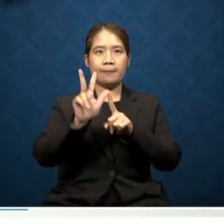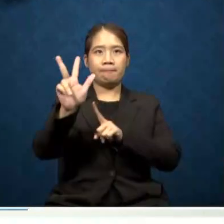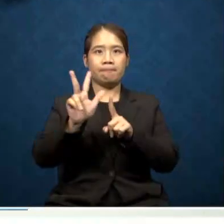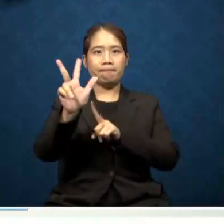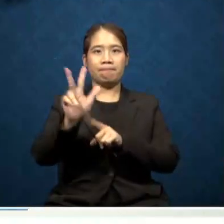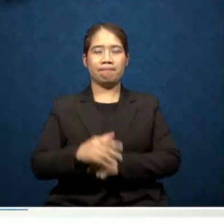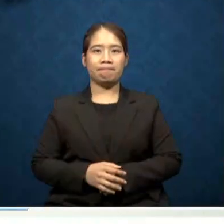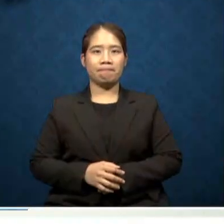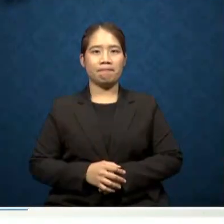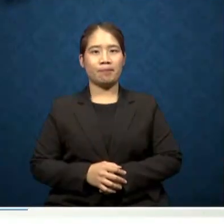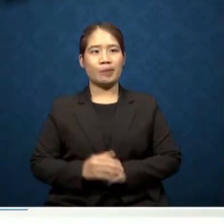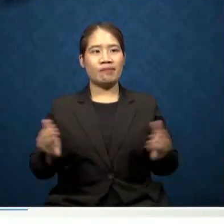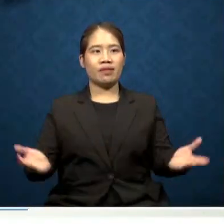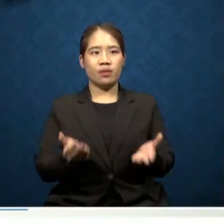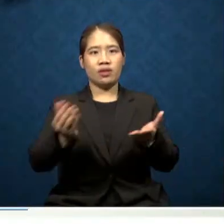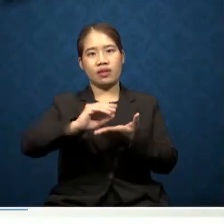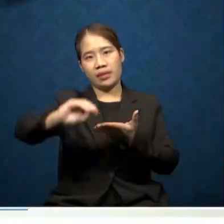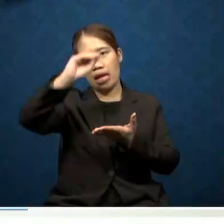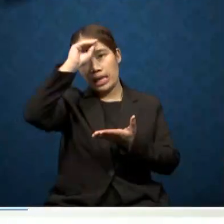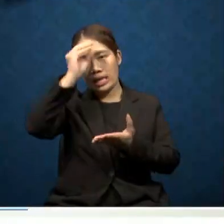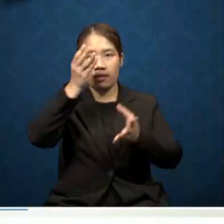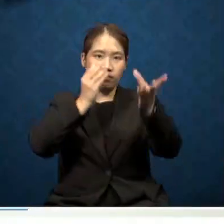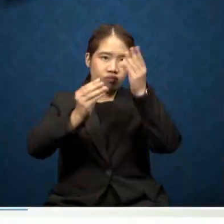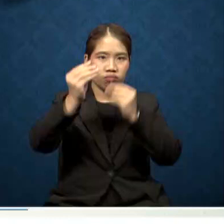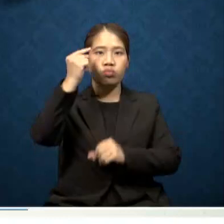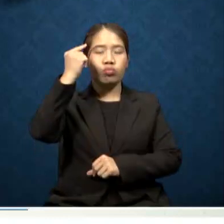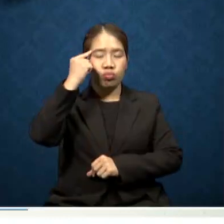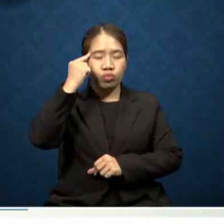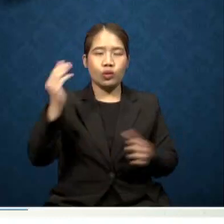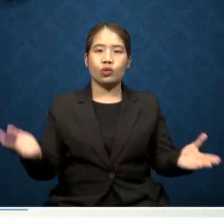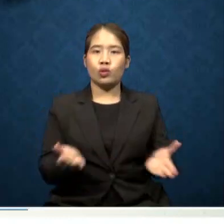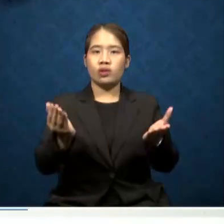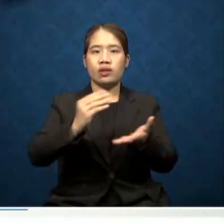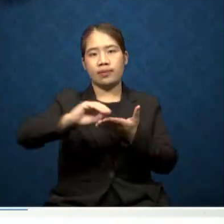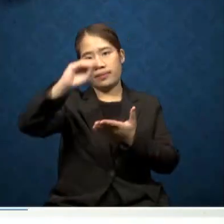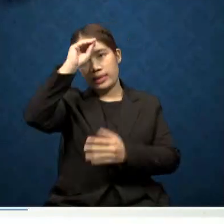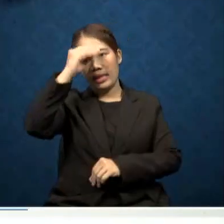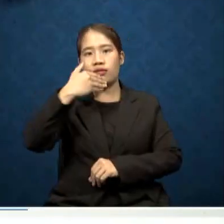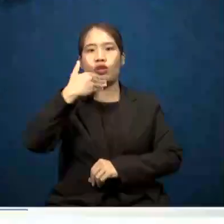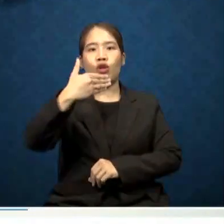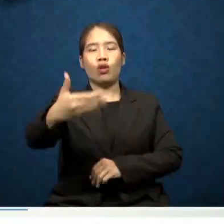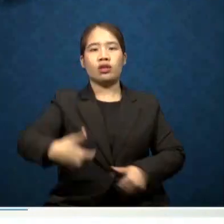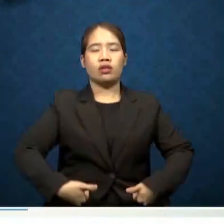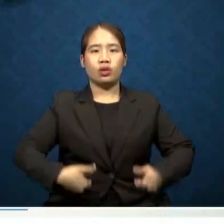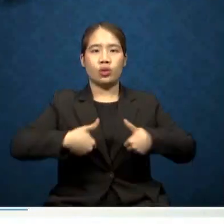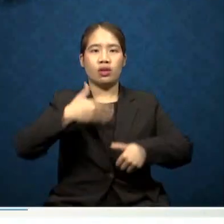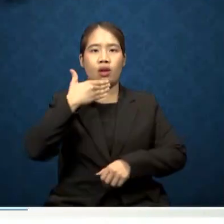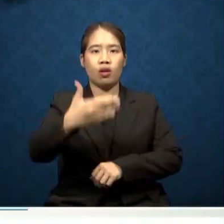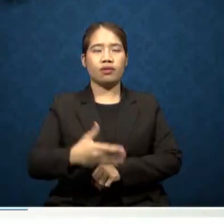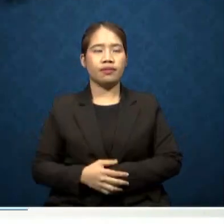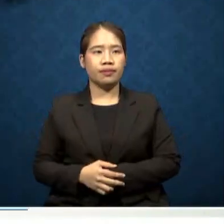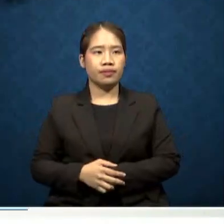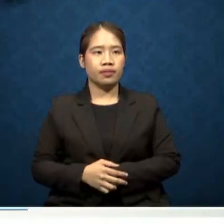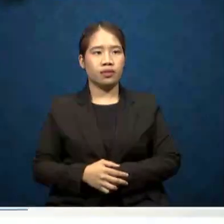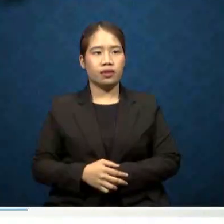นะการส่งเสริมการเรียนรู้เป็นการส่งเสริมการเรียนรู้ตลอดชีวิตครับนะการ